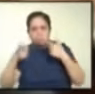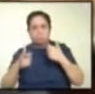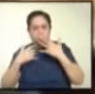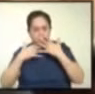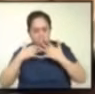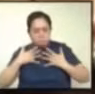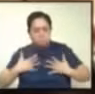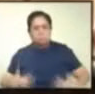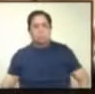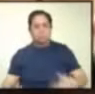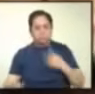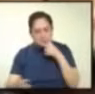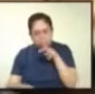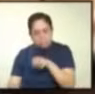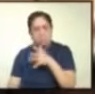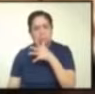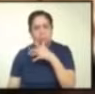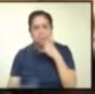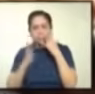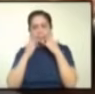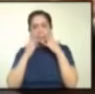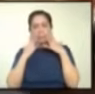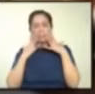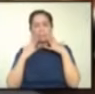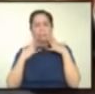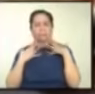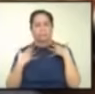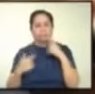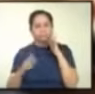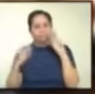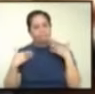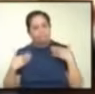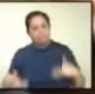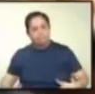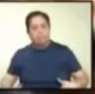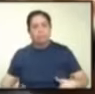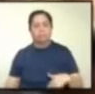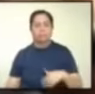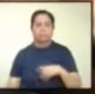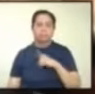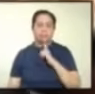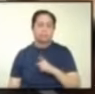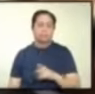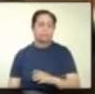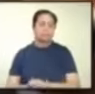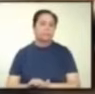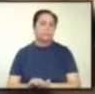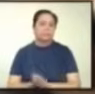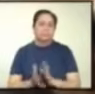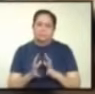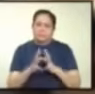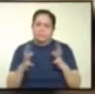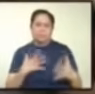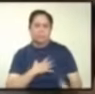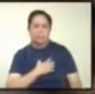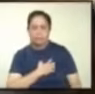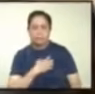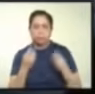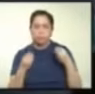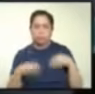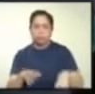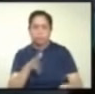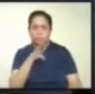duguan, pagkatapos naagnas na yung ano niya, yung katawan niya. Sobrang sakit mawalan ng